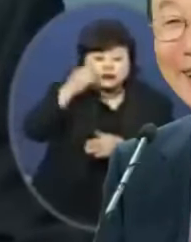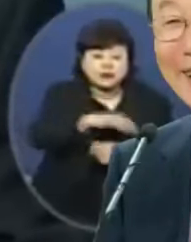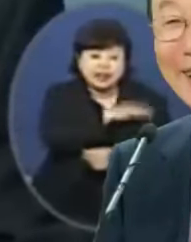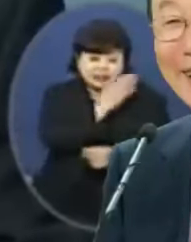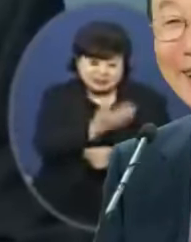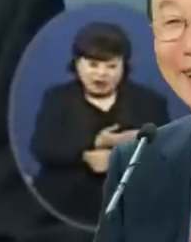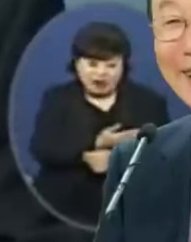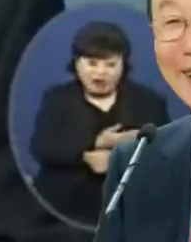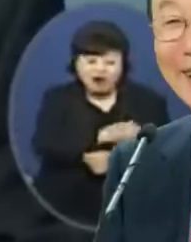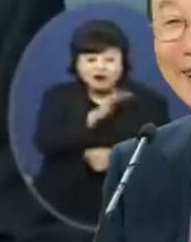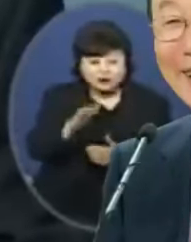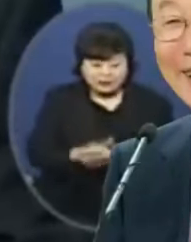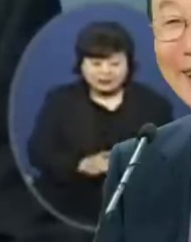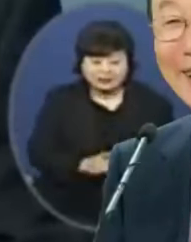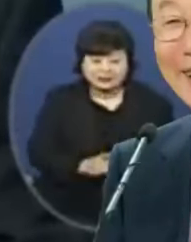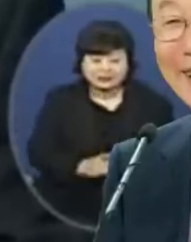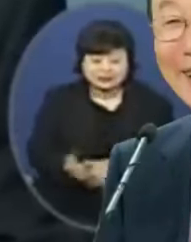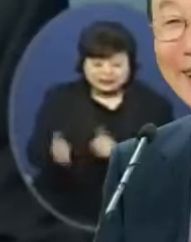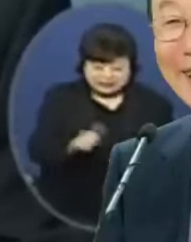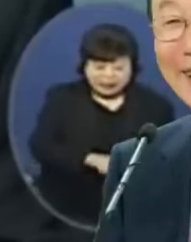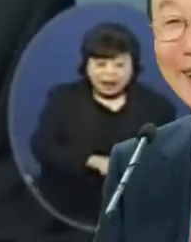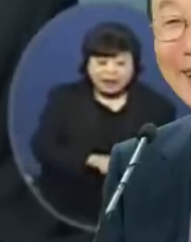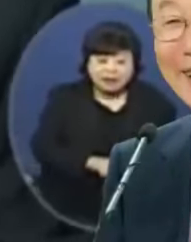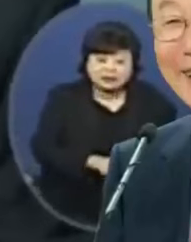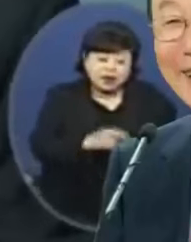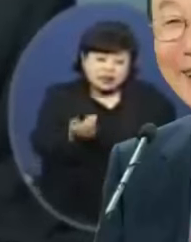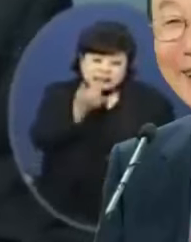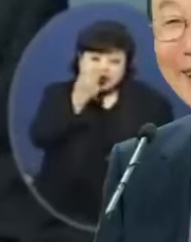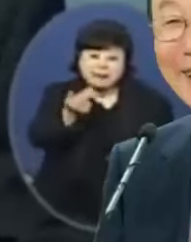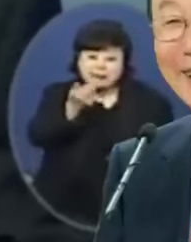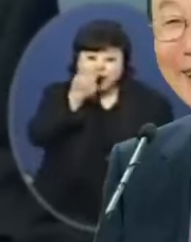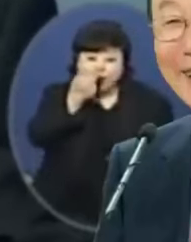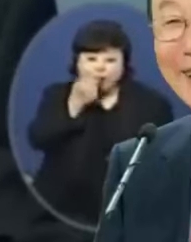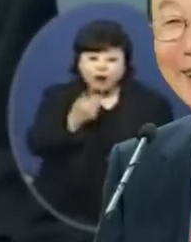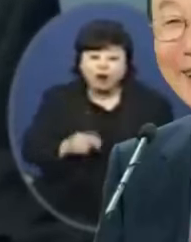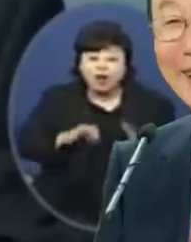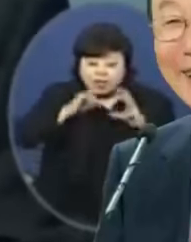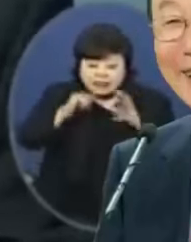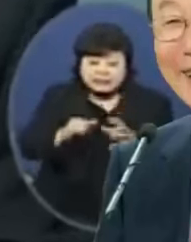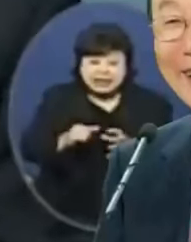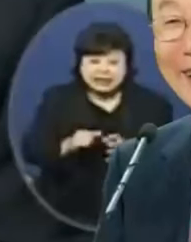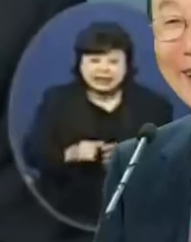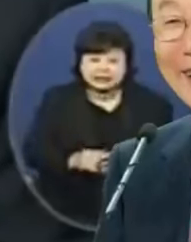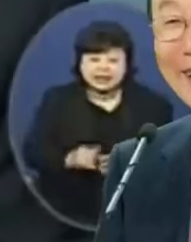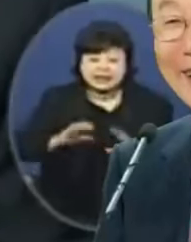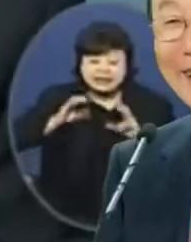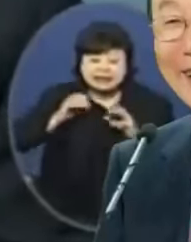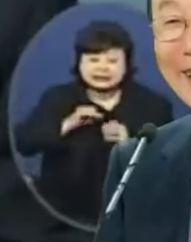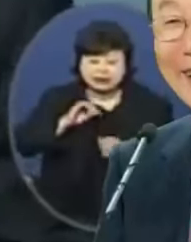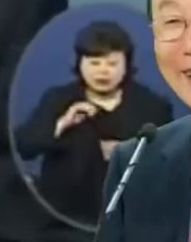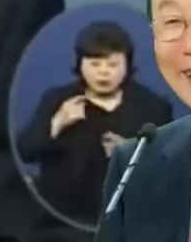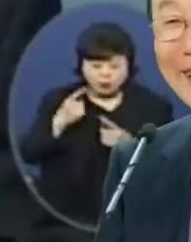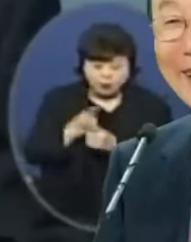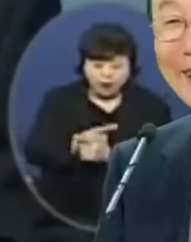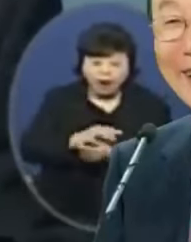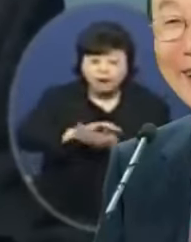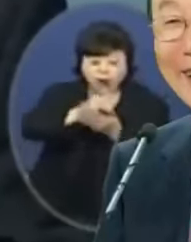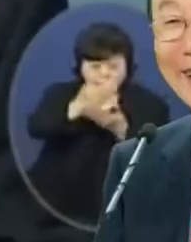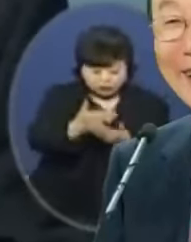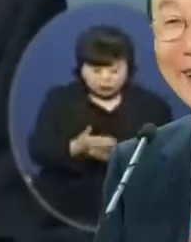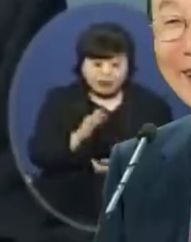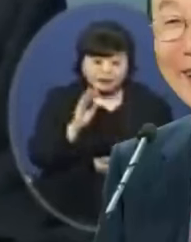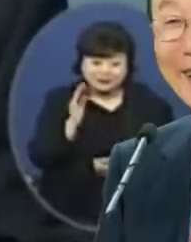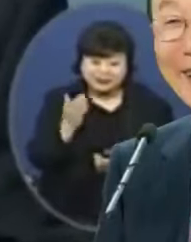능력이 우리를 사망에서 생명으로, 세상 사람에서 천국 백성으로 변화를